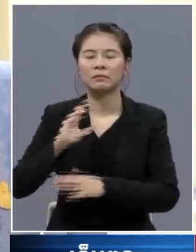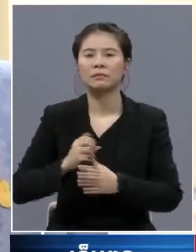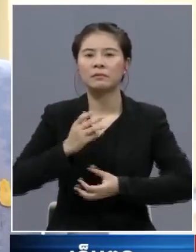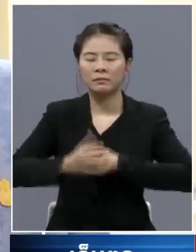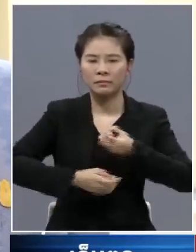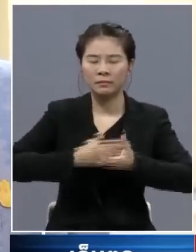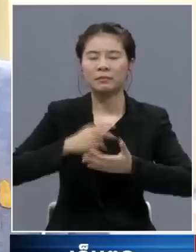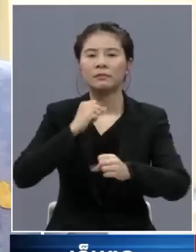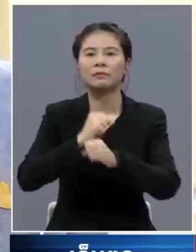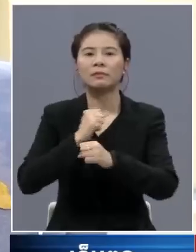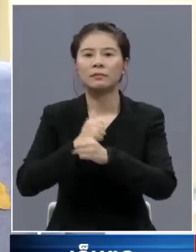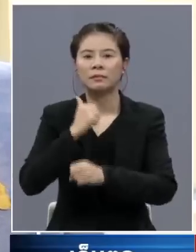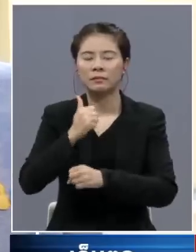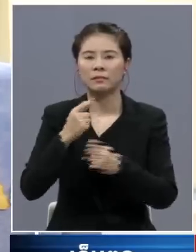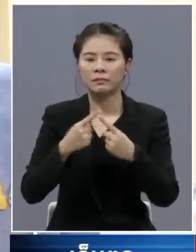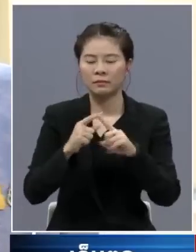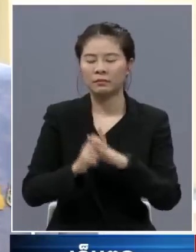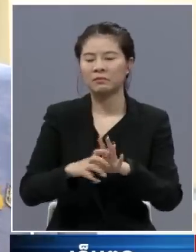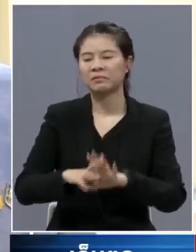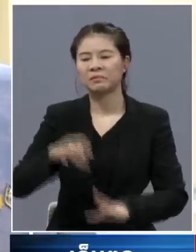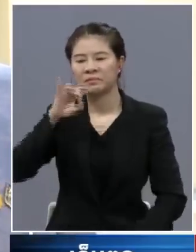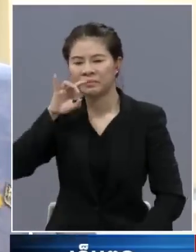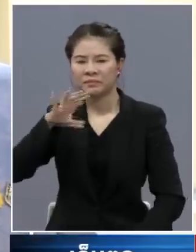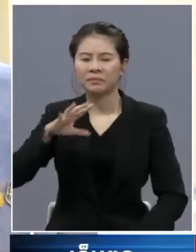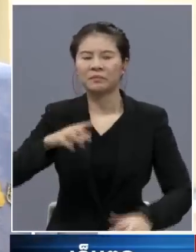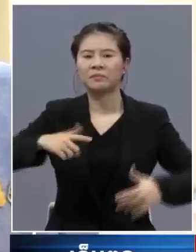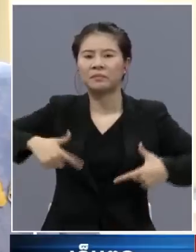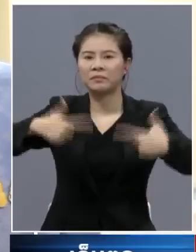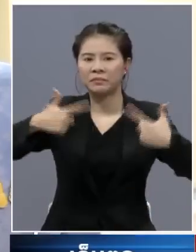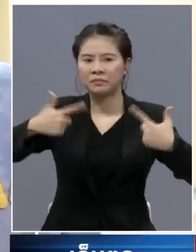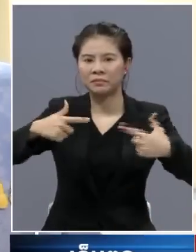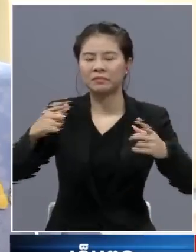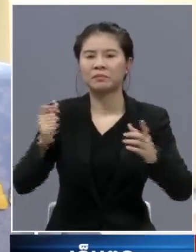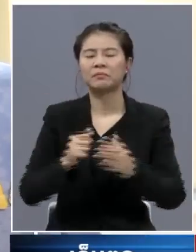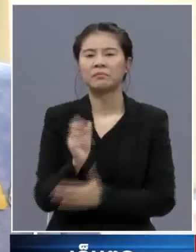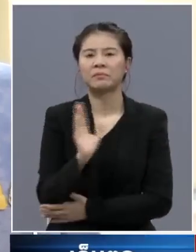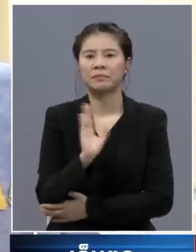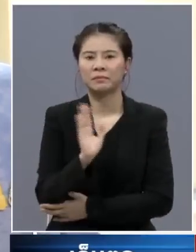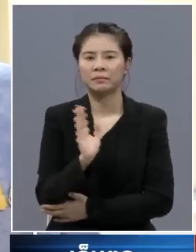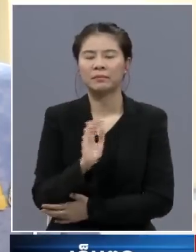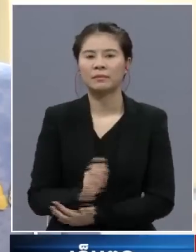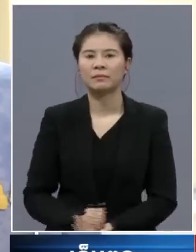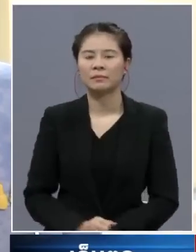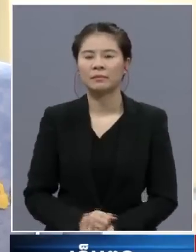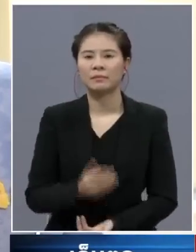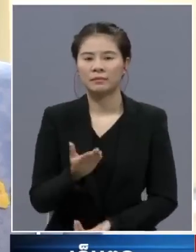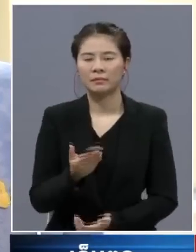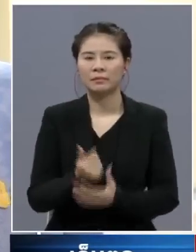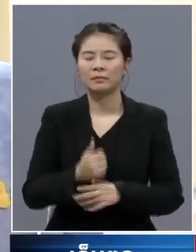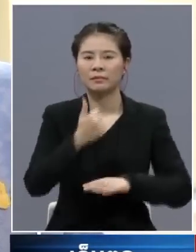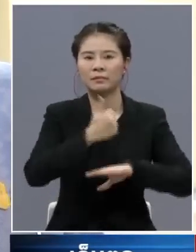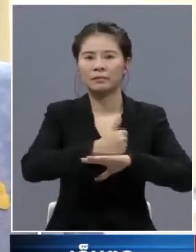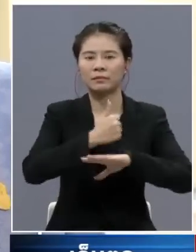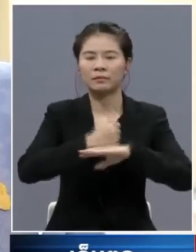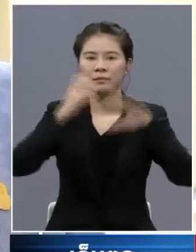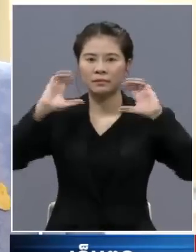สามารถทำได้แต่ความรุนแรงที่จะเกิดขึ้นผมคิดว่าไม่ควรแล้วนะฮะนี่ก็เป็นเสียงจากแกนนำของ